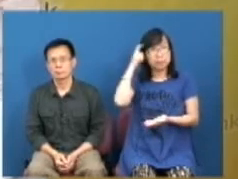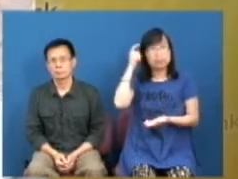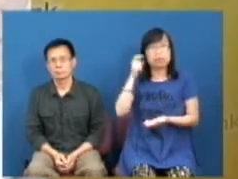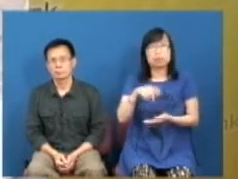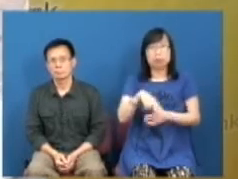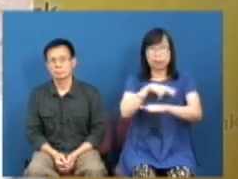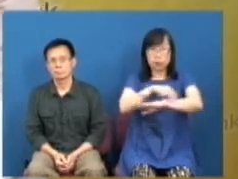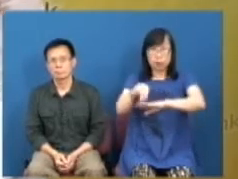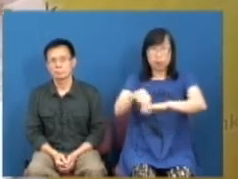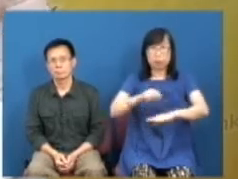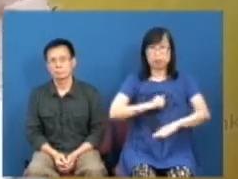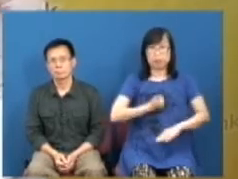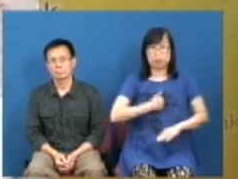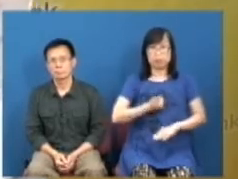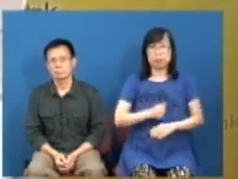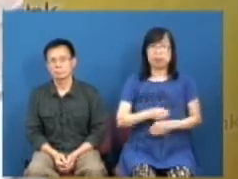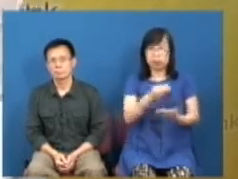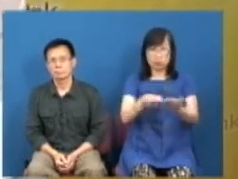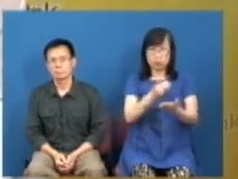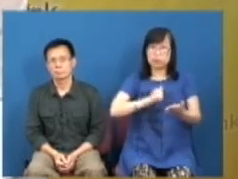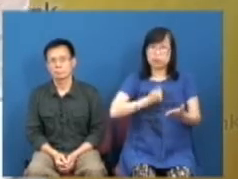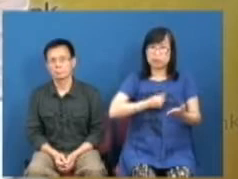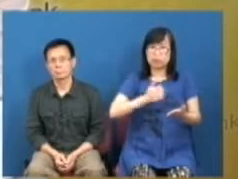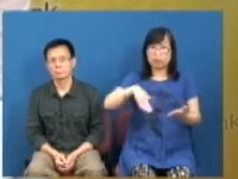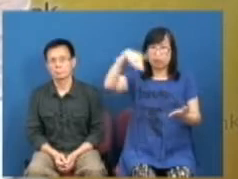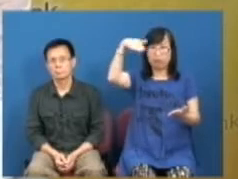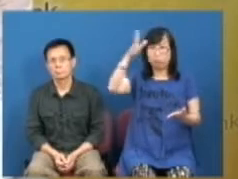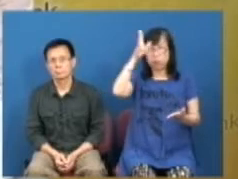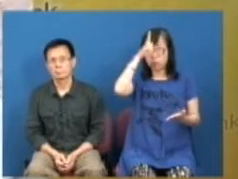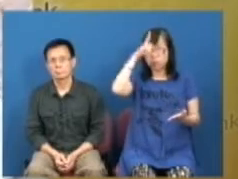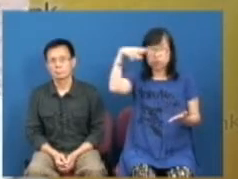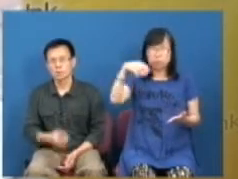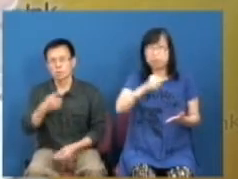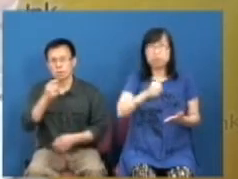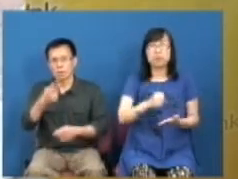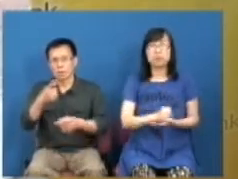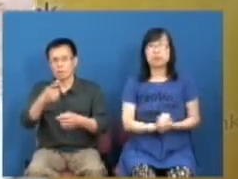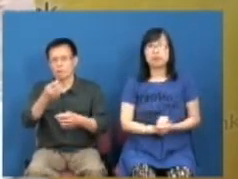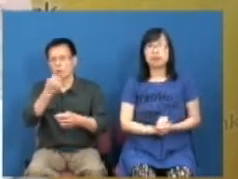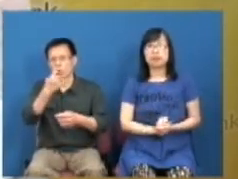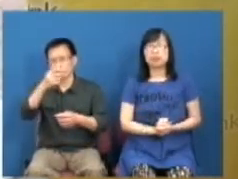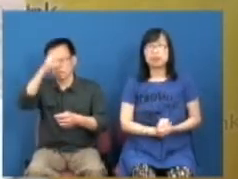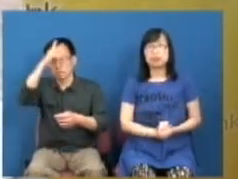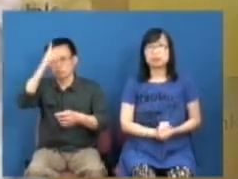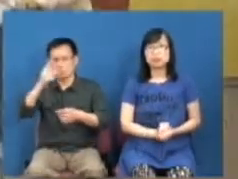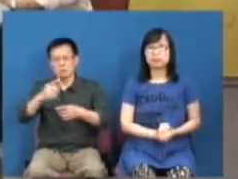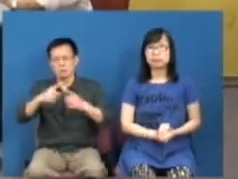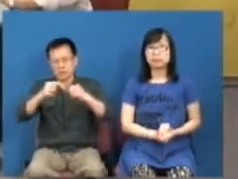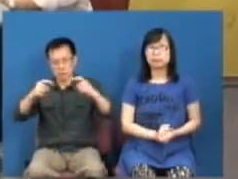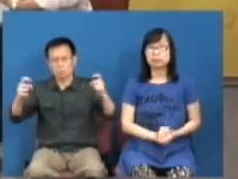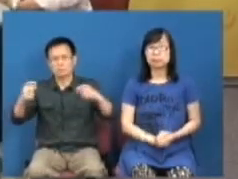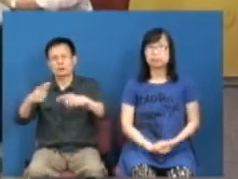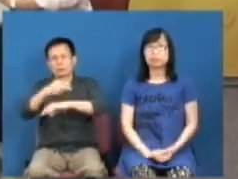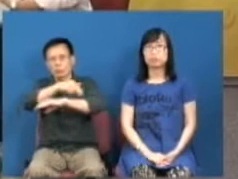規劃師啦、職師啦、高官啦。 其實你話城規會 環評嘅朋友都係真係講講， 真係